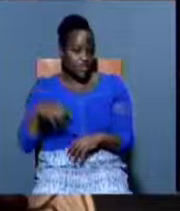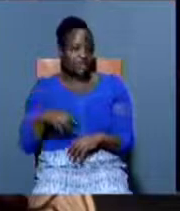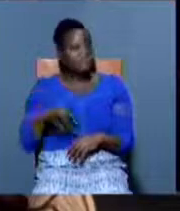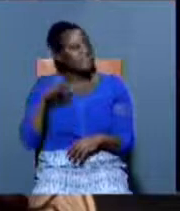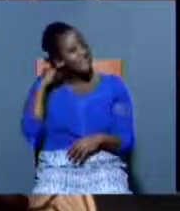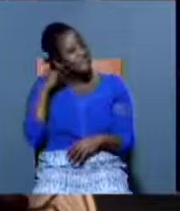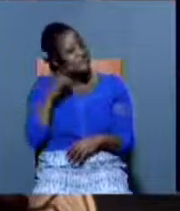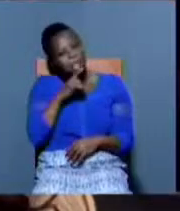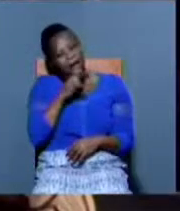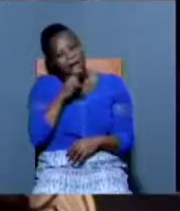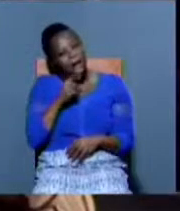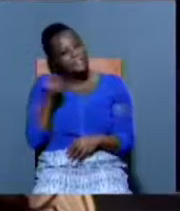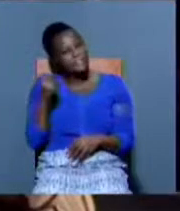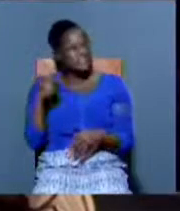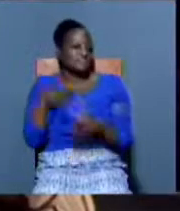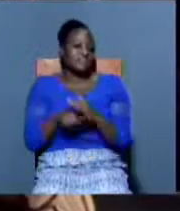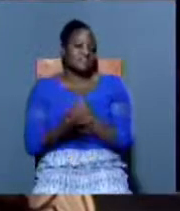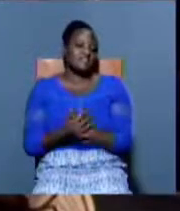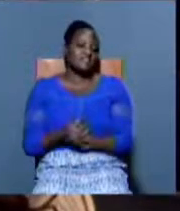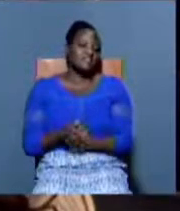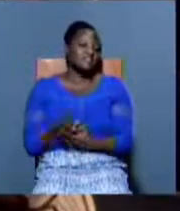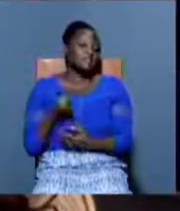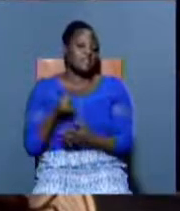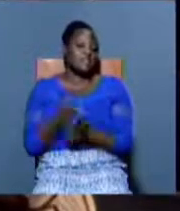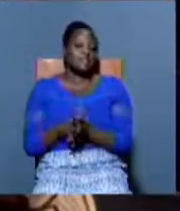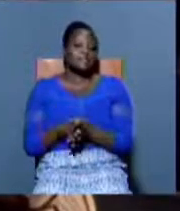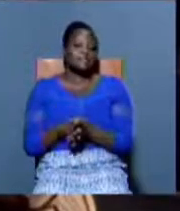imeingia. Unajua kwa nini alikuwa ananiambia?